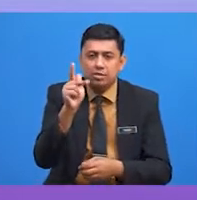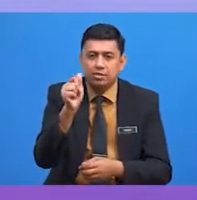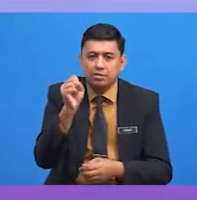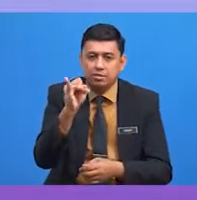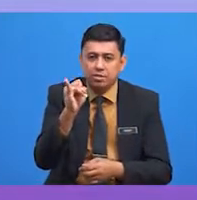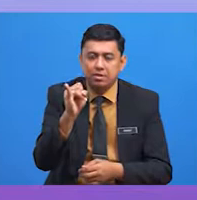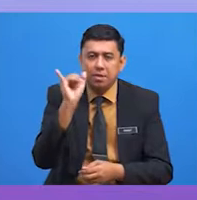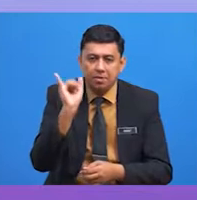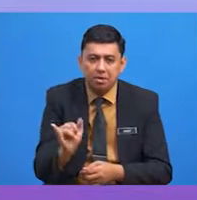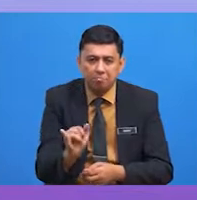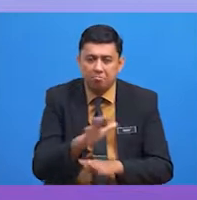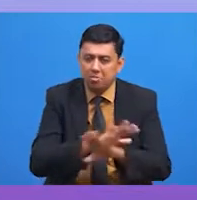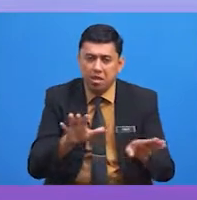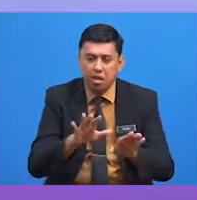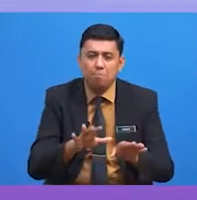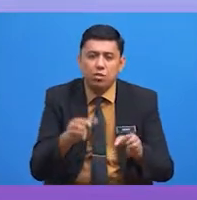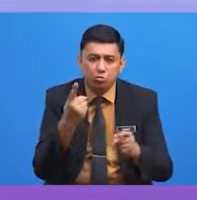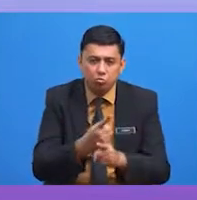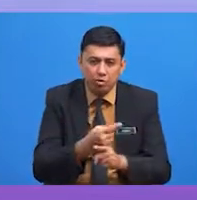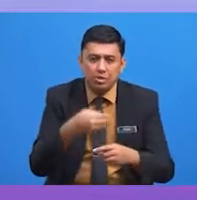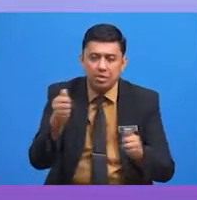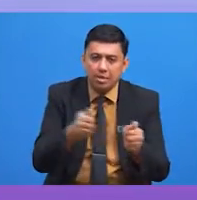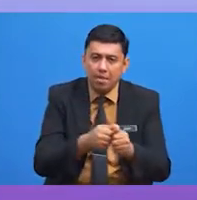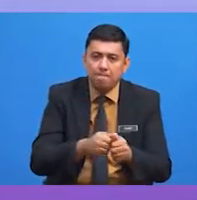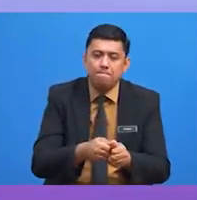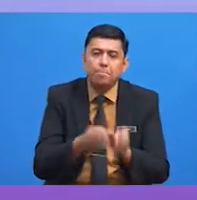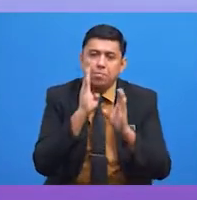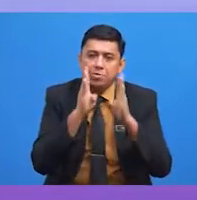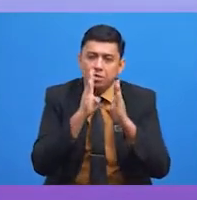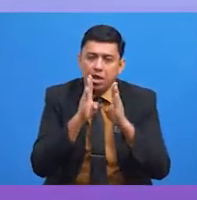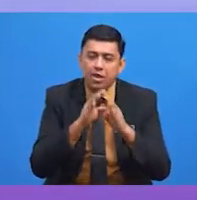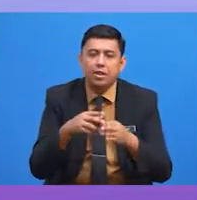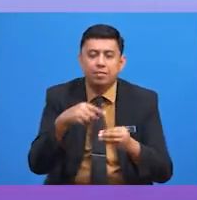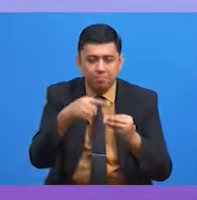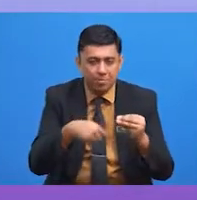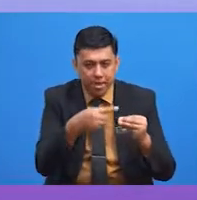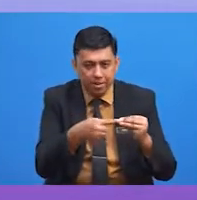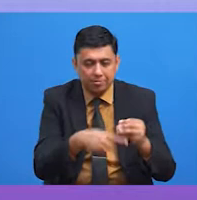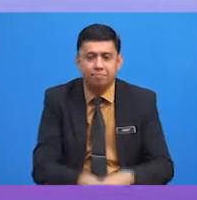tidak relevan dengan perbicaraan berkenaan.